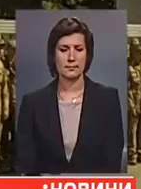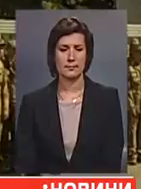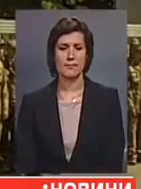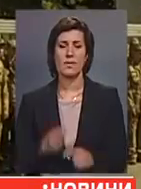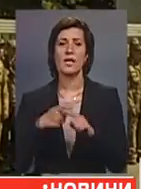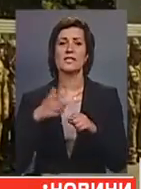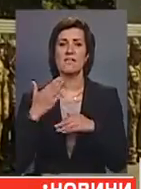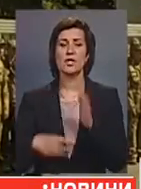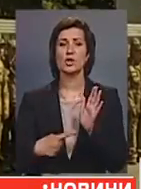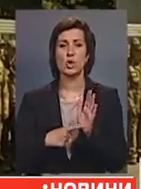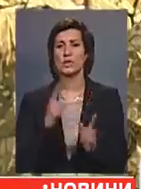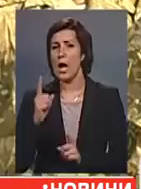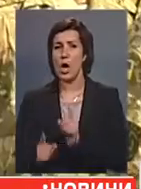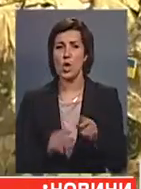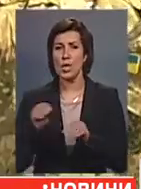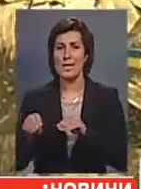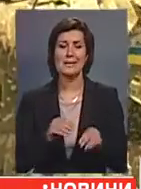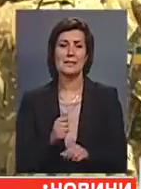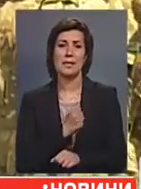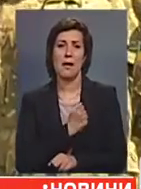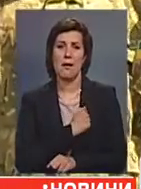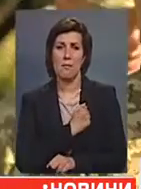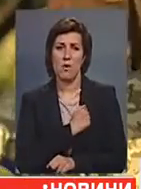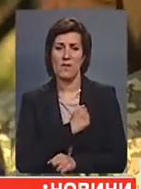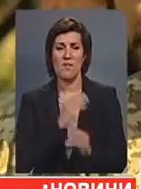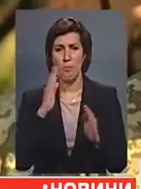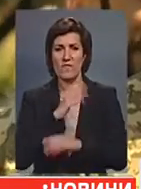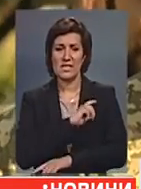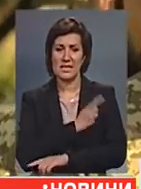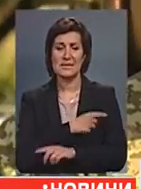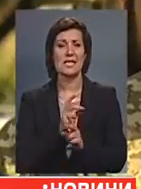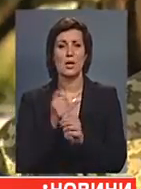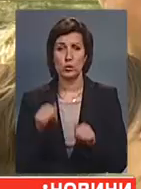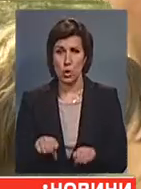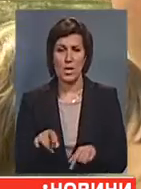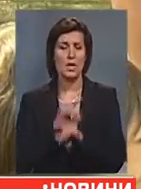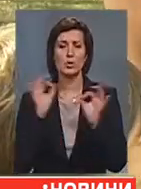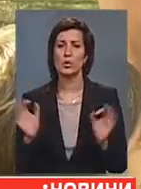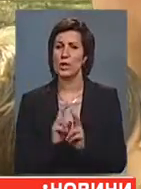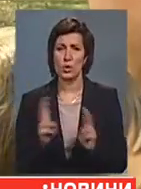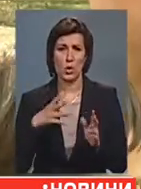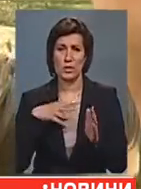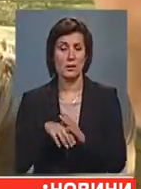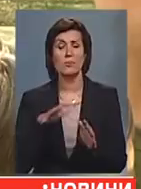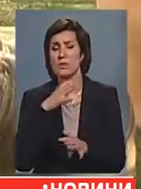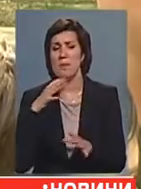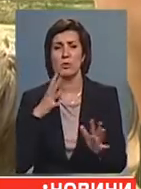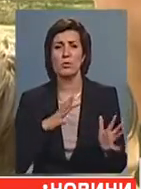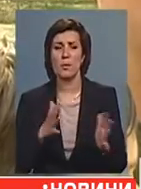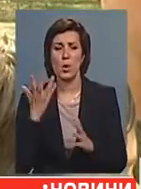Це вже 6-та ротація вояків повітряних сил. Цього разу ніхто з бійців не загинув. Були такі моменти, і дуже багато, коли